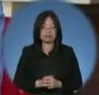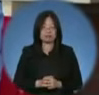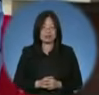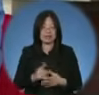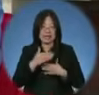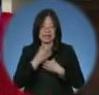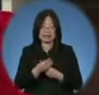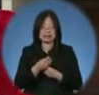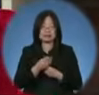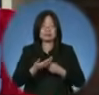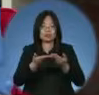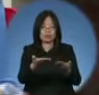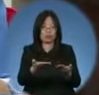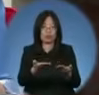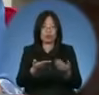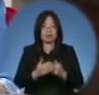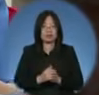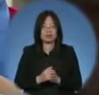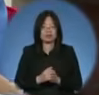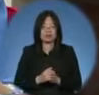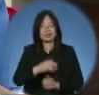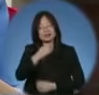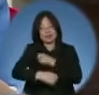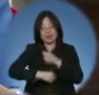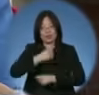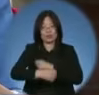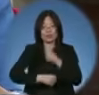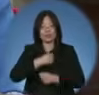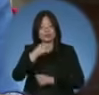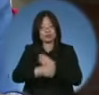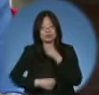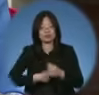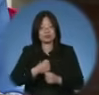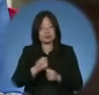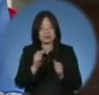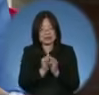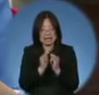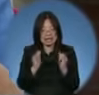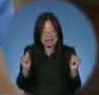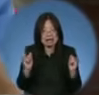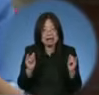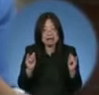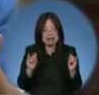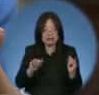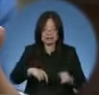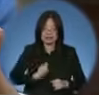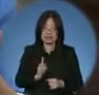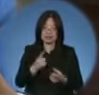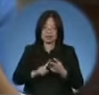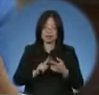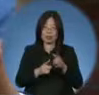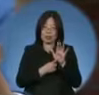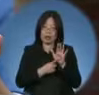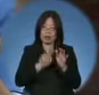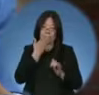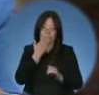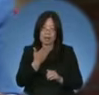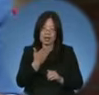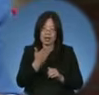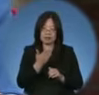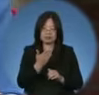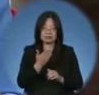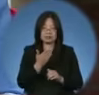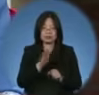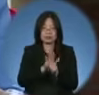좀 안심시켜주고 그래서 좀 자유롭게 사람들이 좀 자기를 표현하고 할